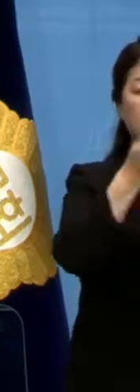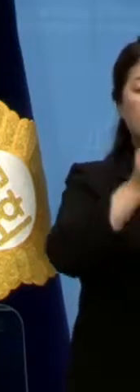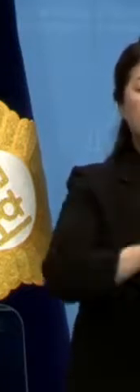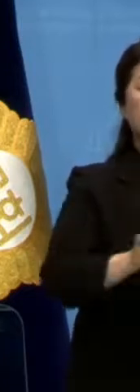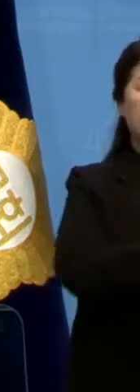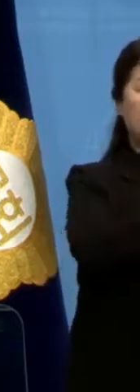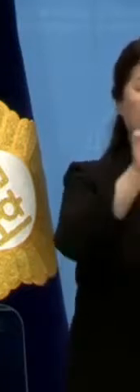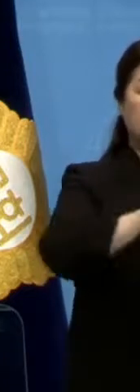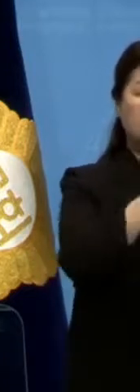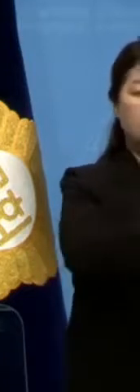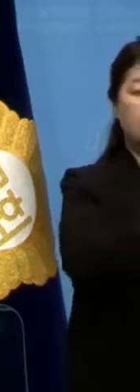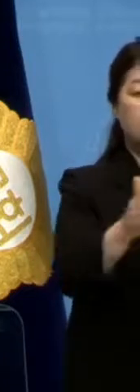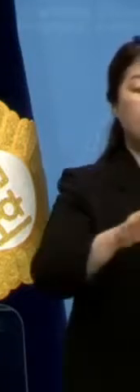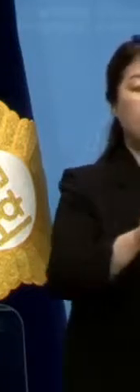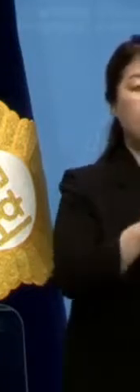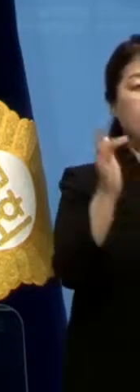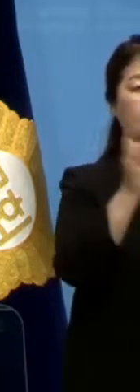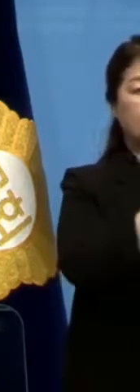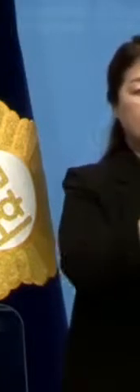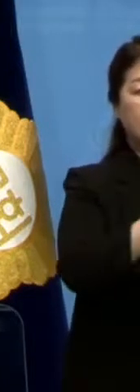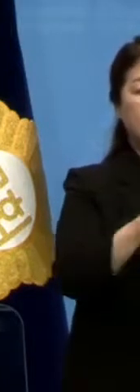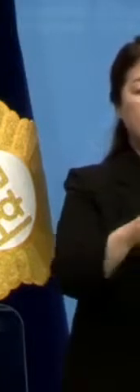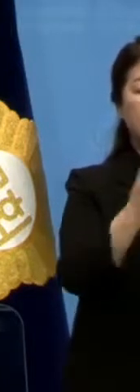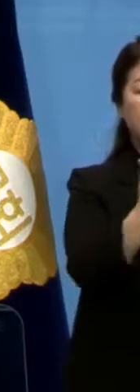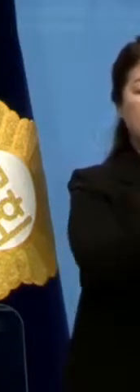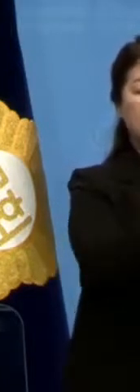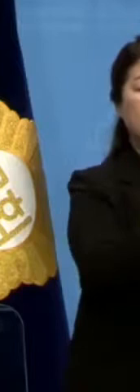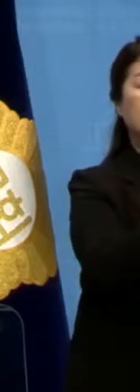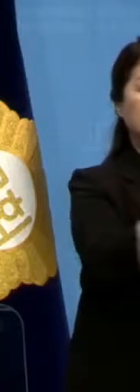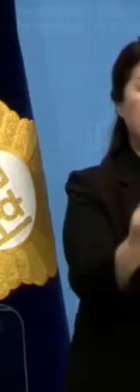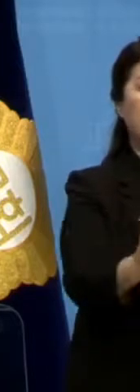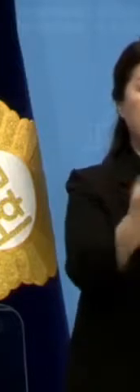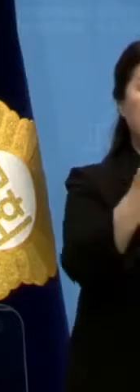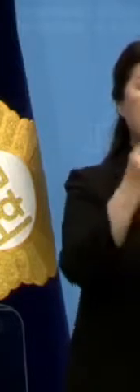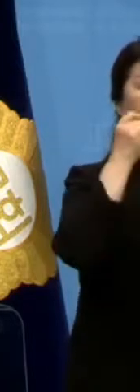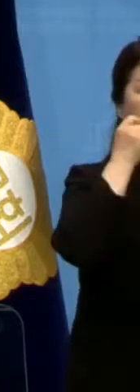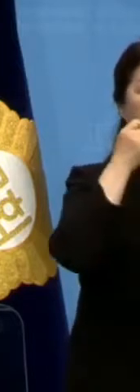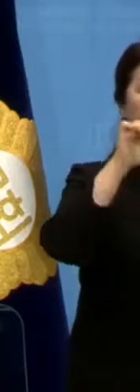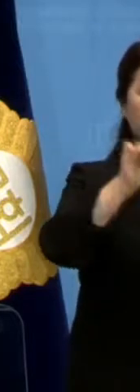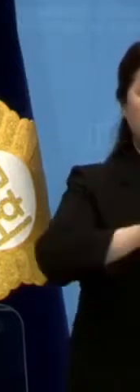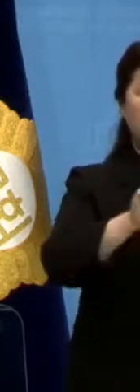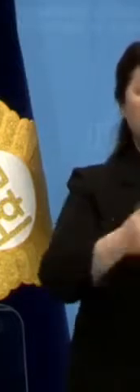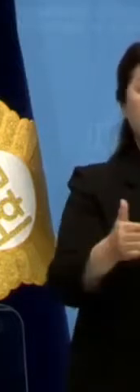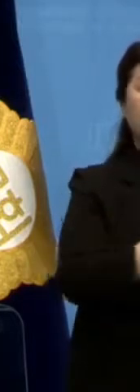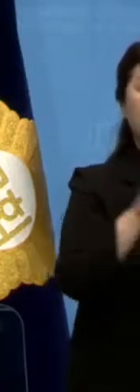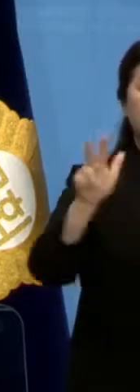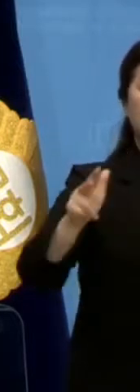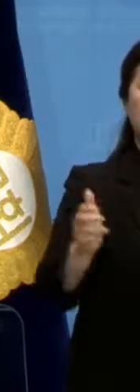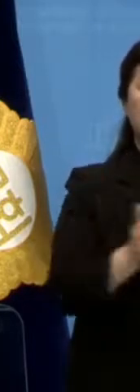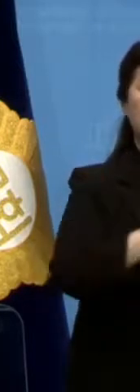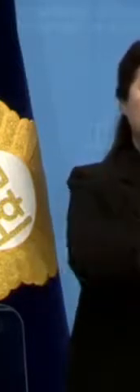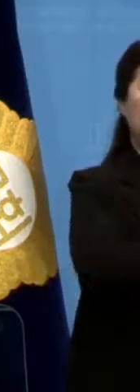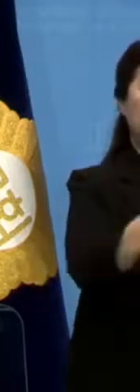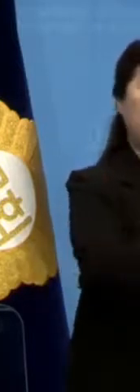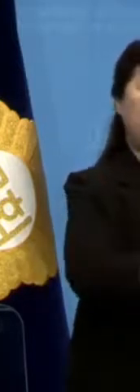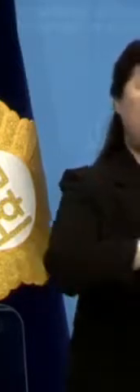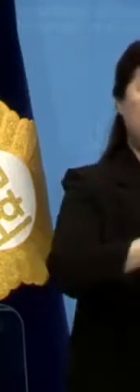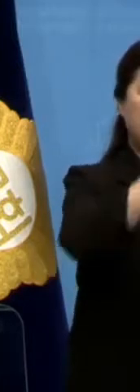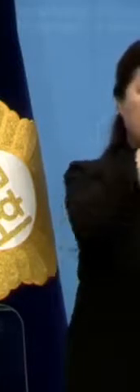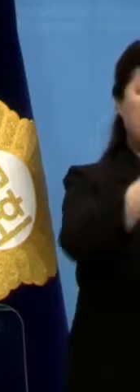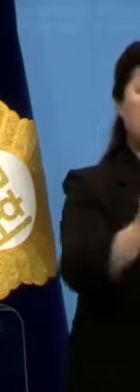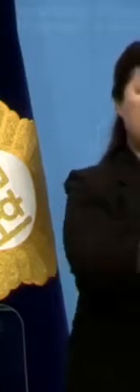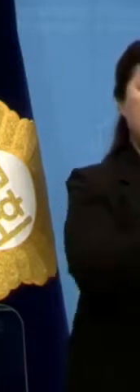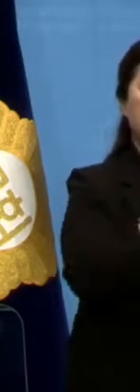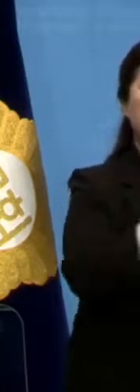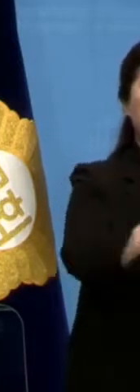코로나 상황으로 오프라인 행사 개최가 여의치 않았습니다. 이에 그간의 특위 활동을 정리하고